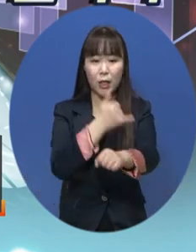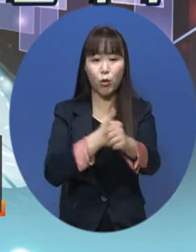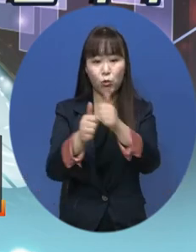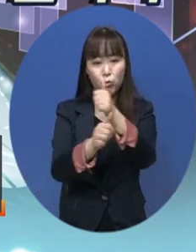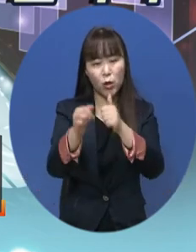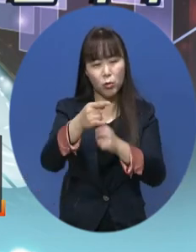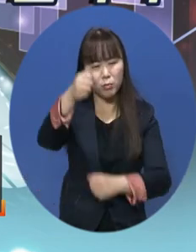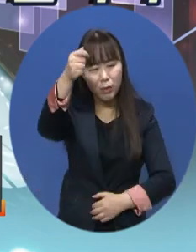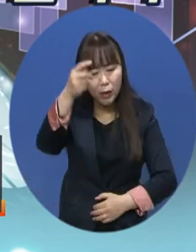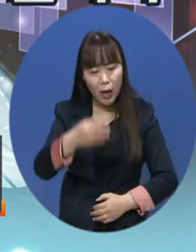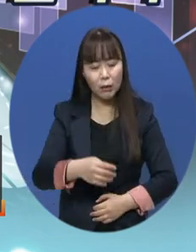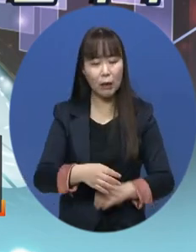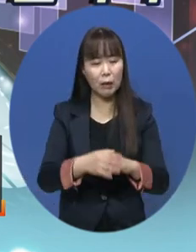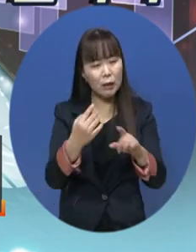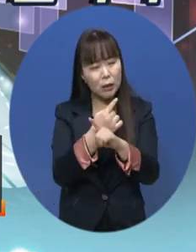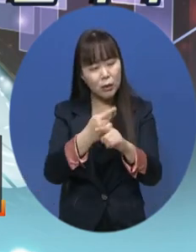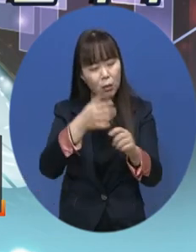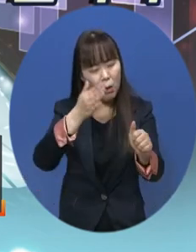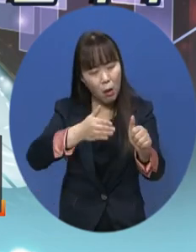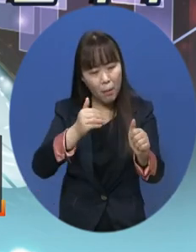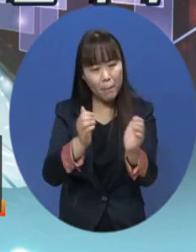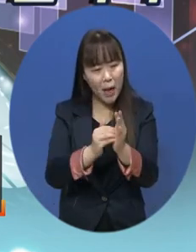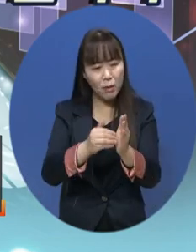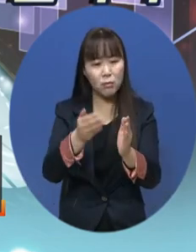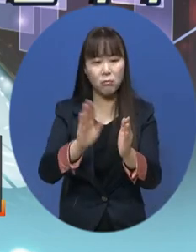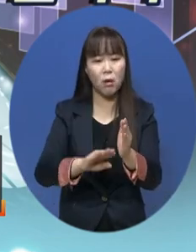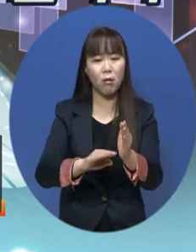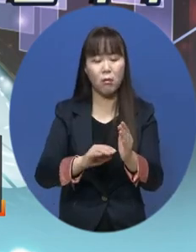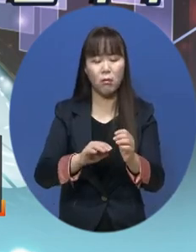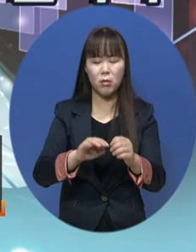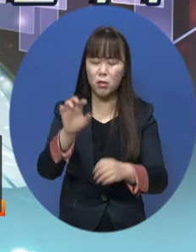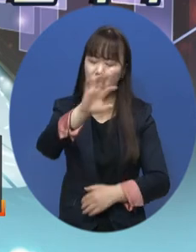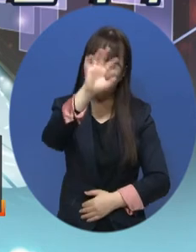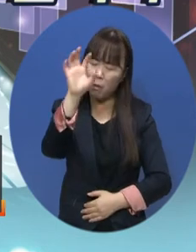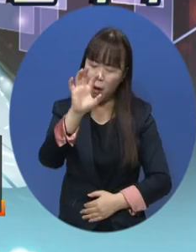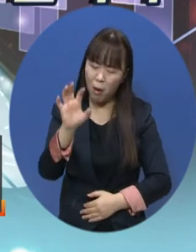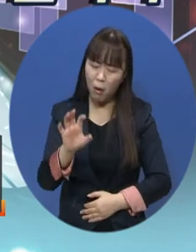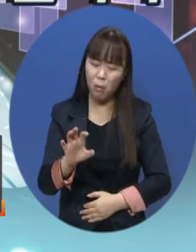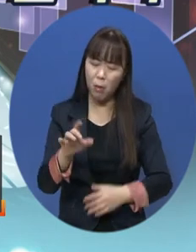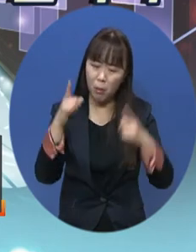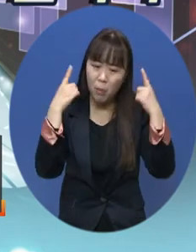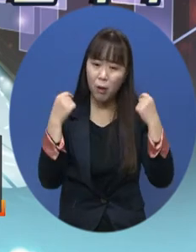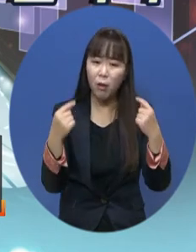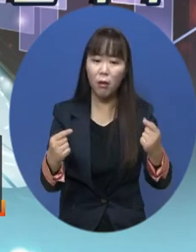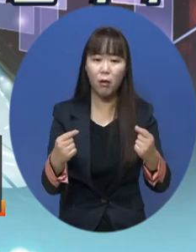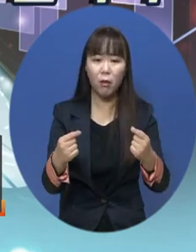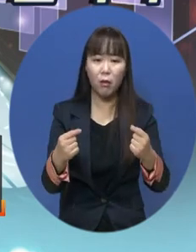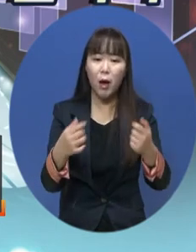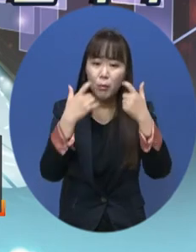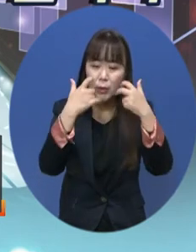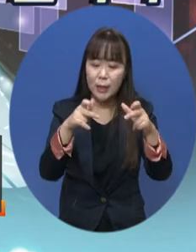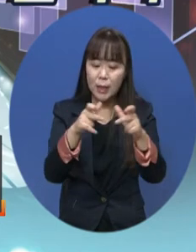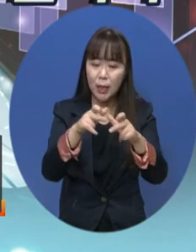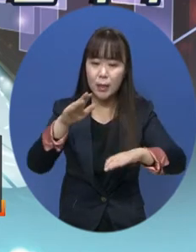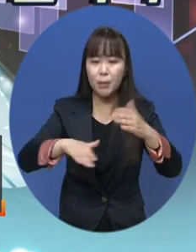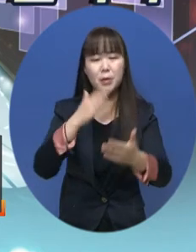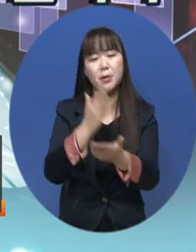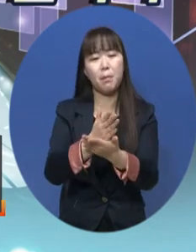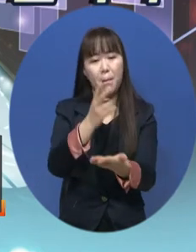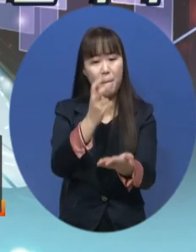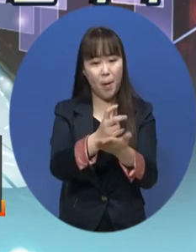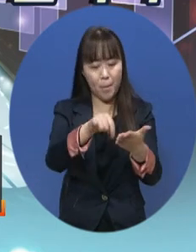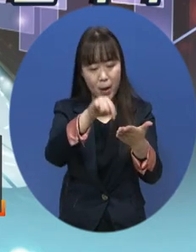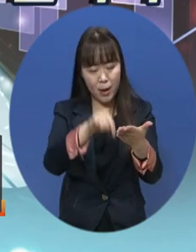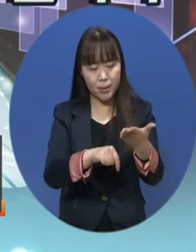국가인권위원회도 여러 차례 시정 공고했지만은 변화된 모습은 없습니다. 분명히 장애인